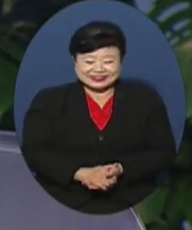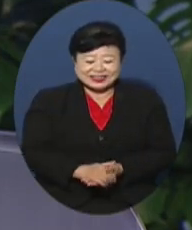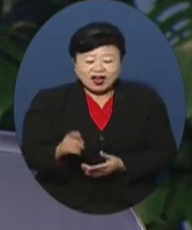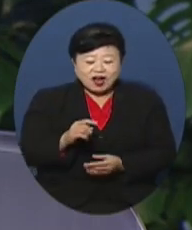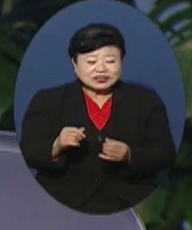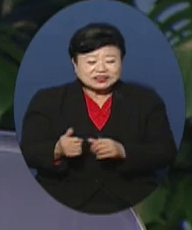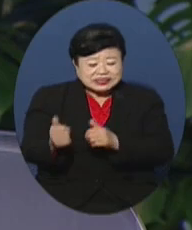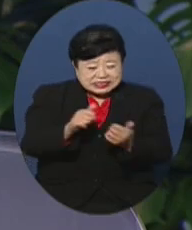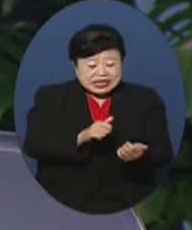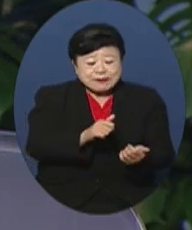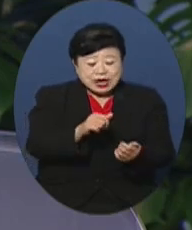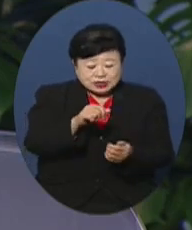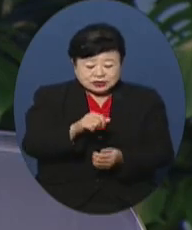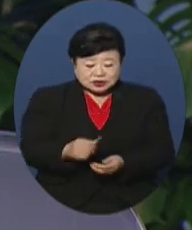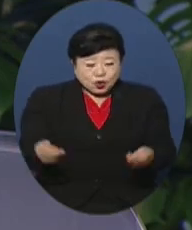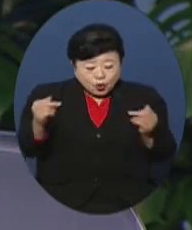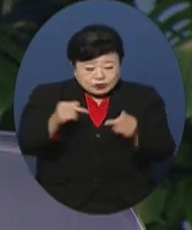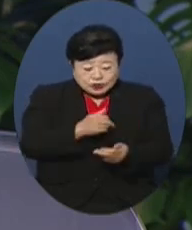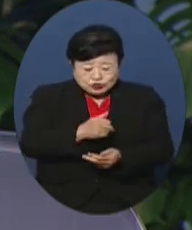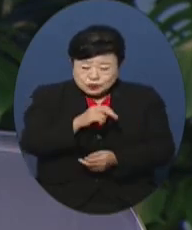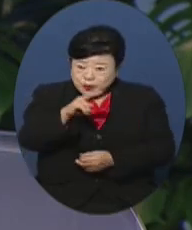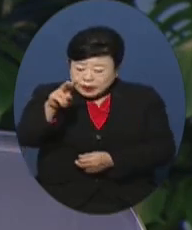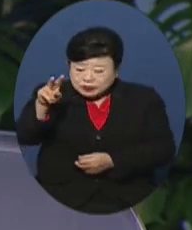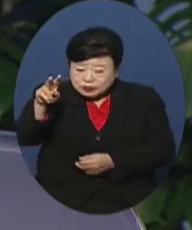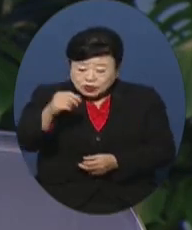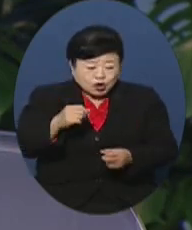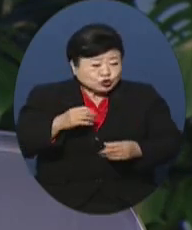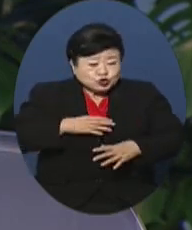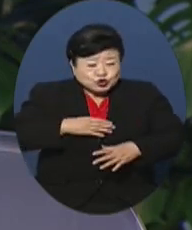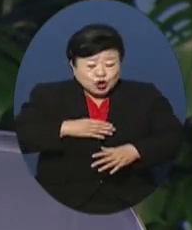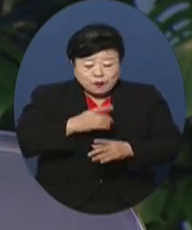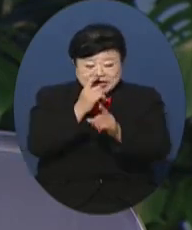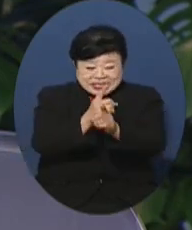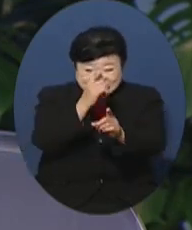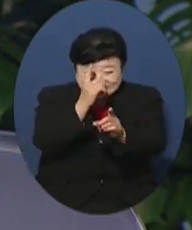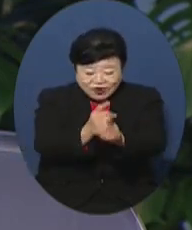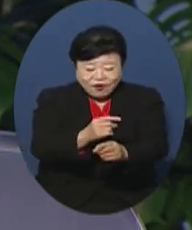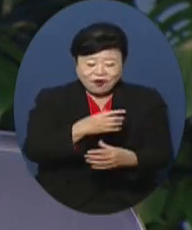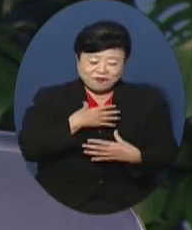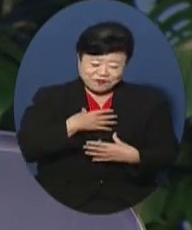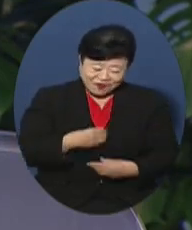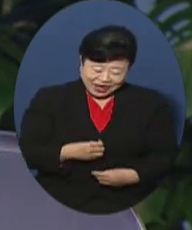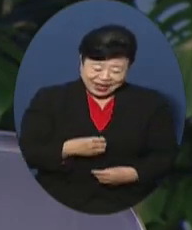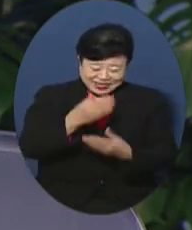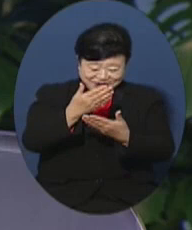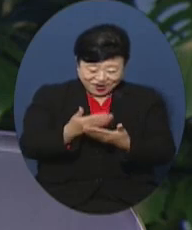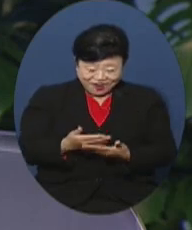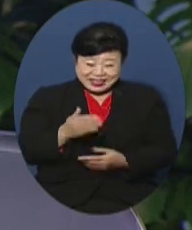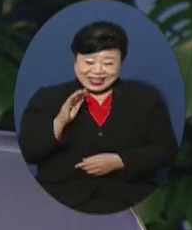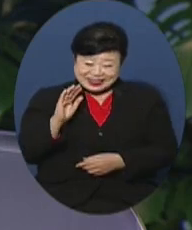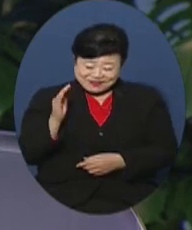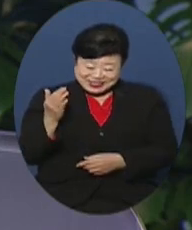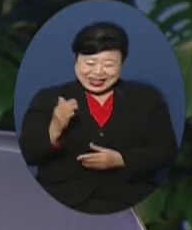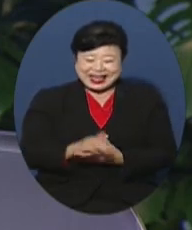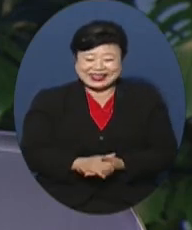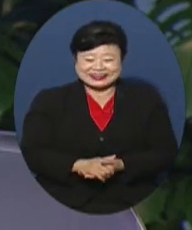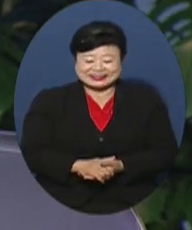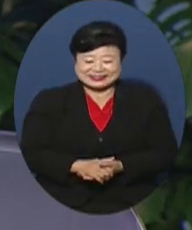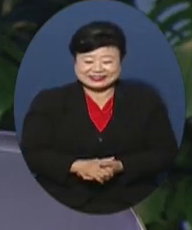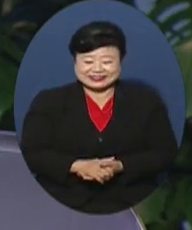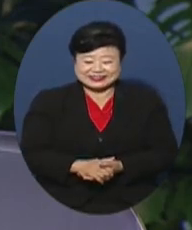어떤 상황에서도 주님을 바라보면 두려움을 이기고 평안을 누릴 수 있는 것입니다.